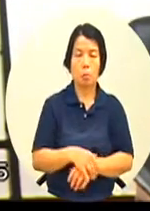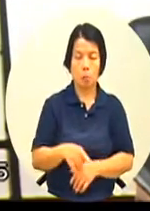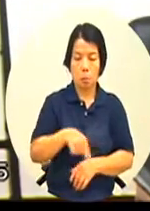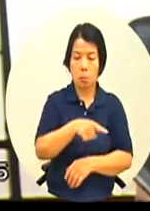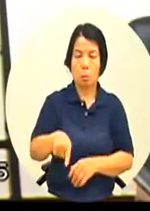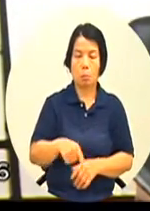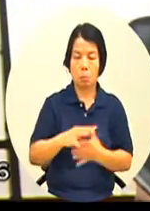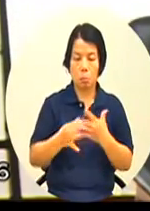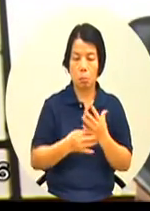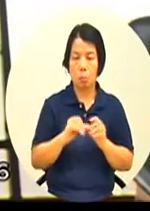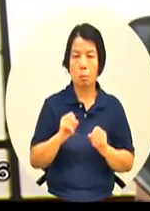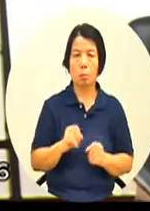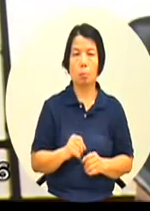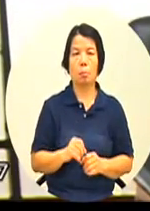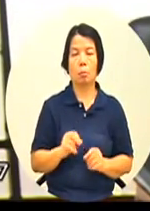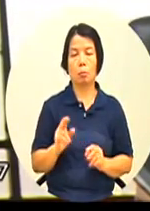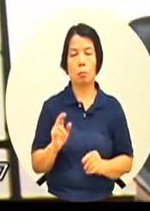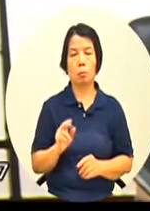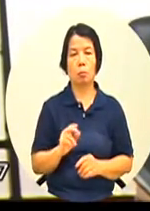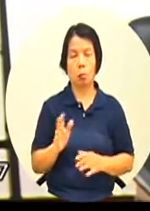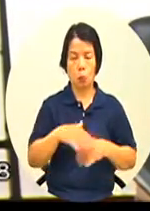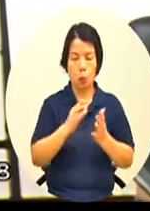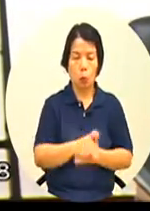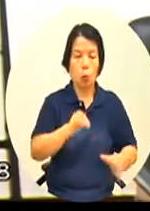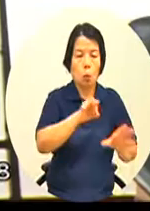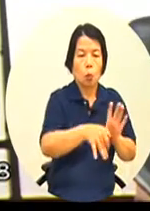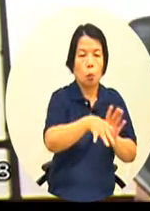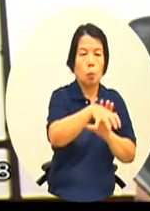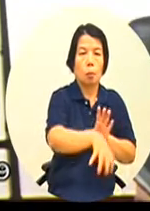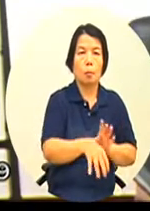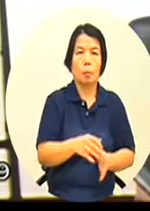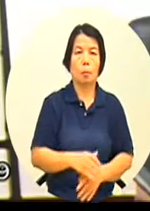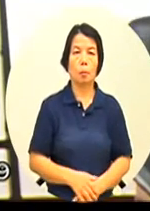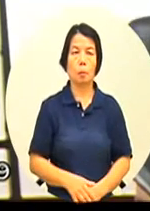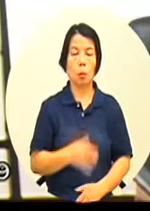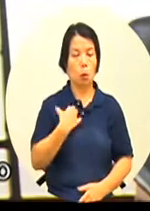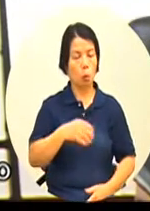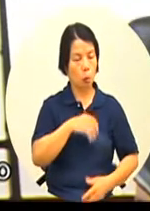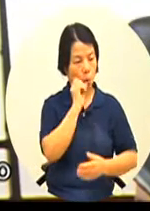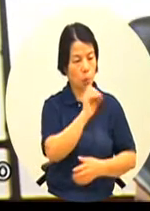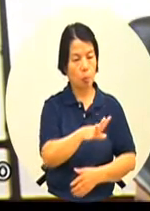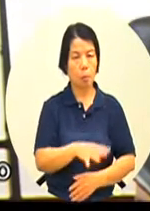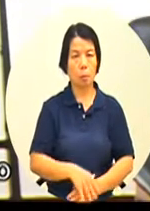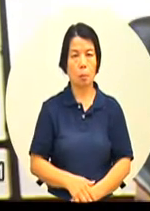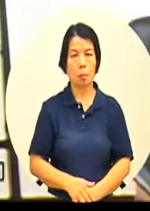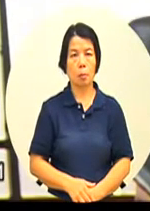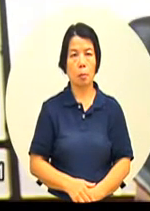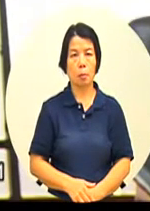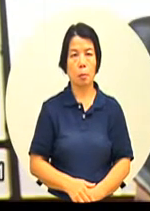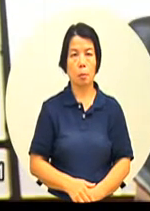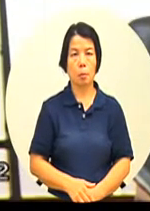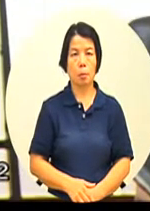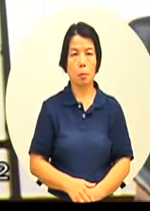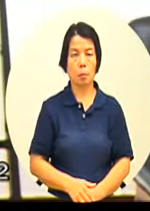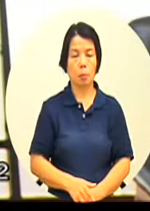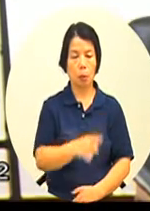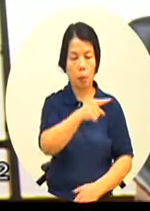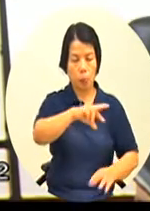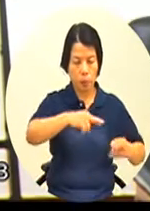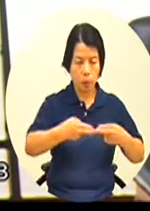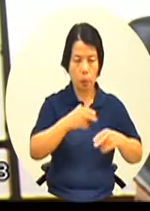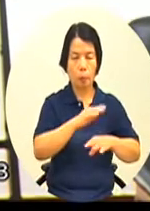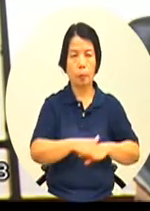哈，税捐处那边我有跟他们提醒过了啦，那他们可能会做改善，那